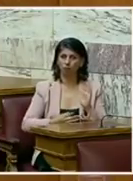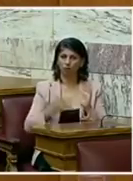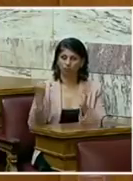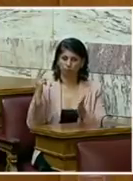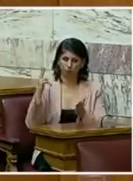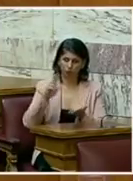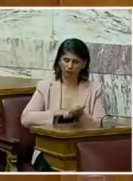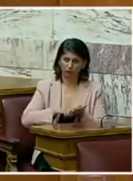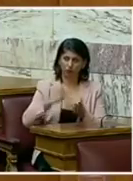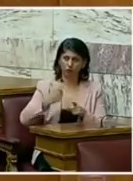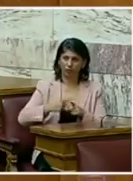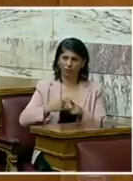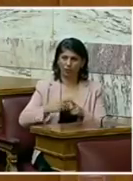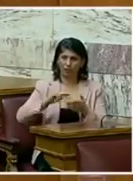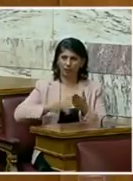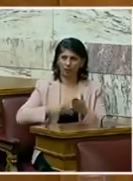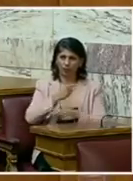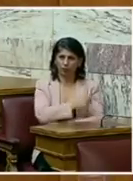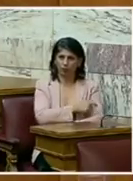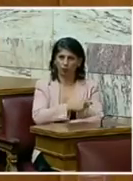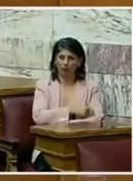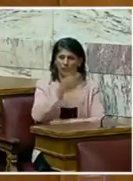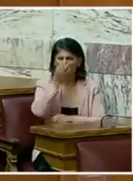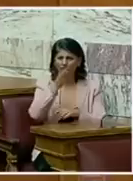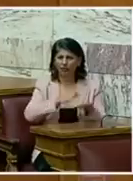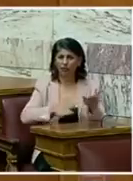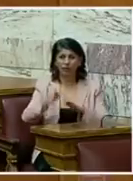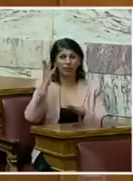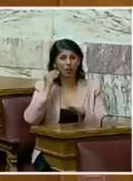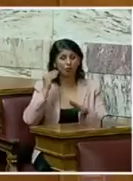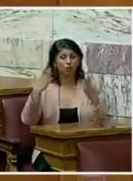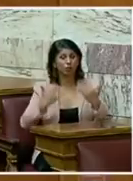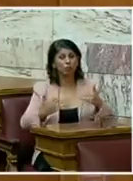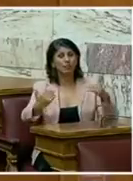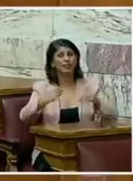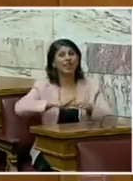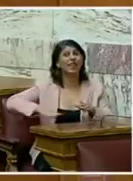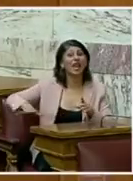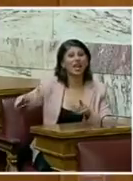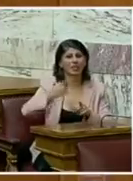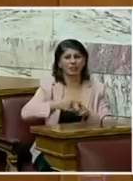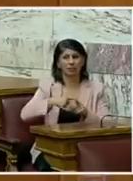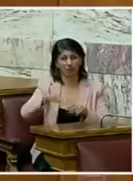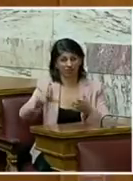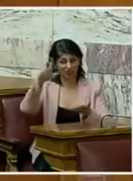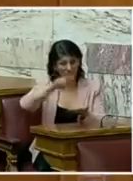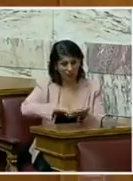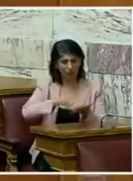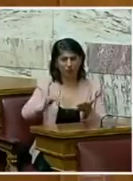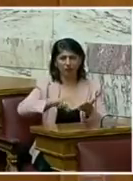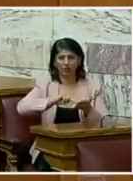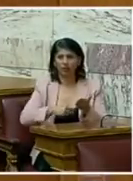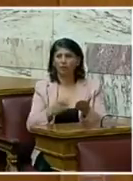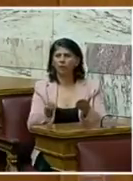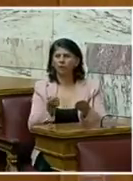κύρωσης του ΙΕΚΑ της Διαφθοράς. Και για να ακούσει η Βουλή και ο ελληνικός λαός. Με την κύρωση αυτής της σύμβασης, τι κάνει,